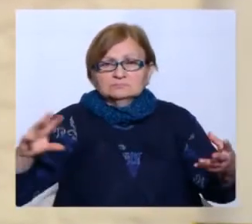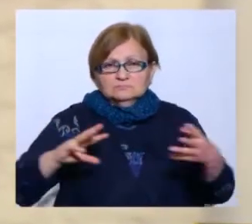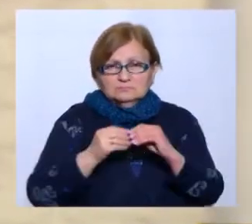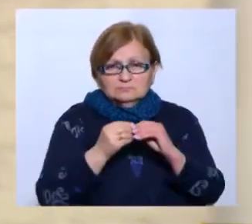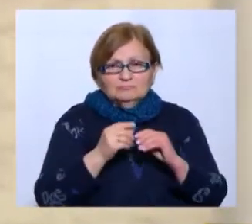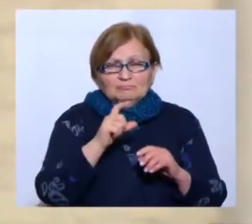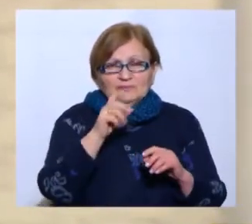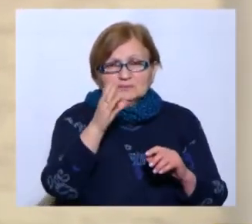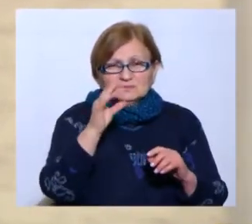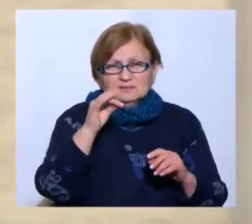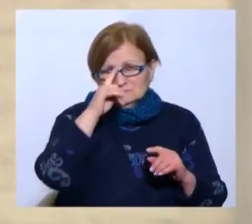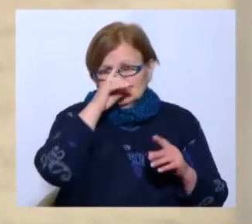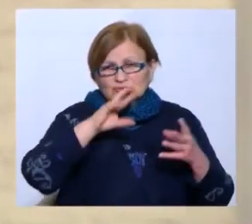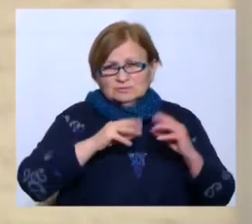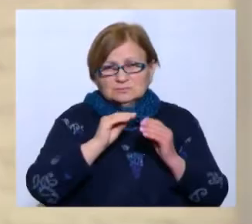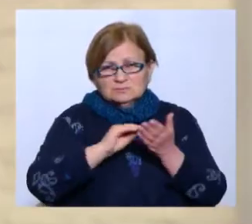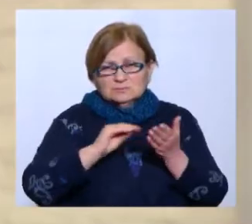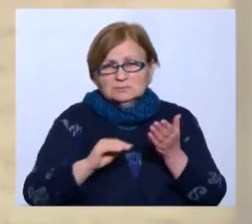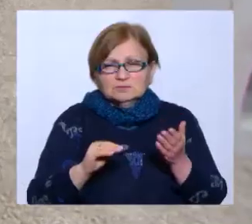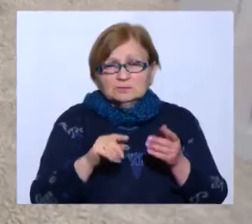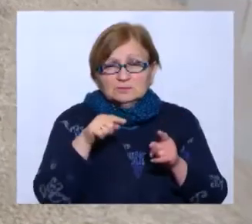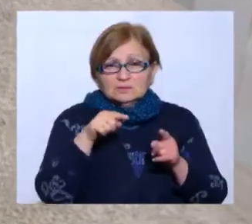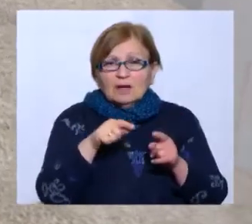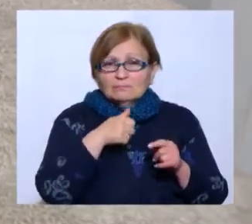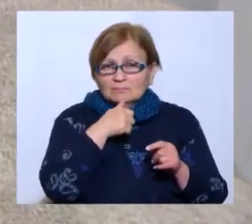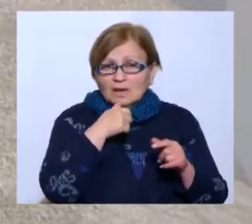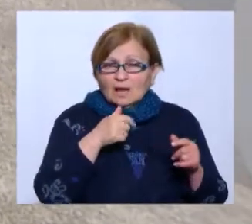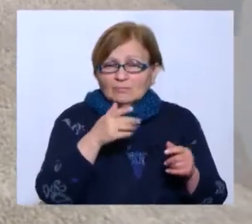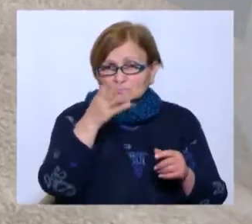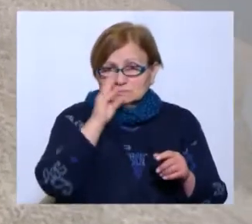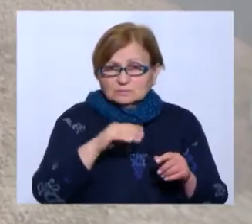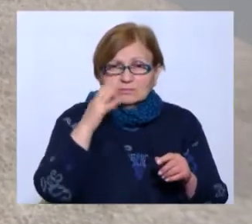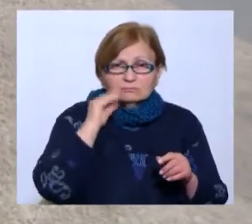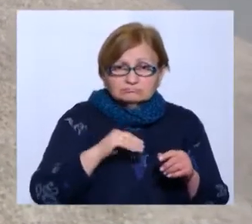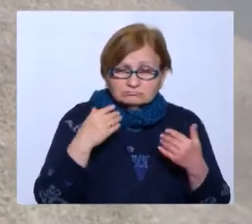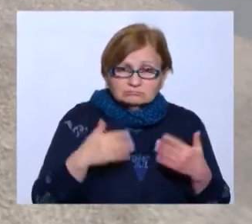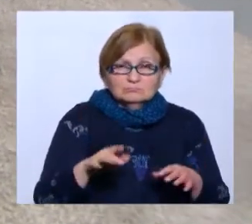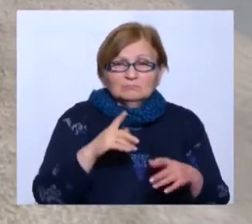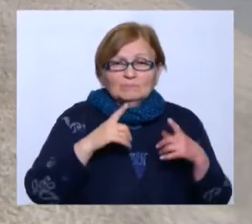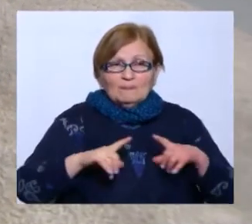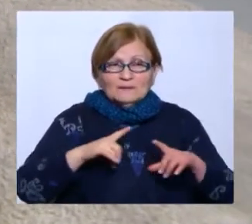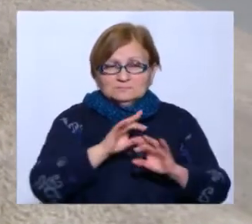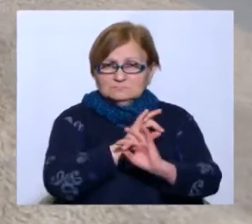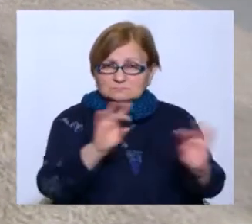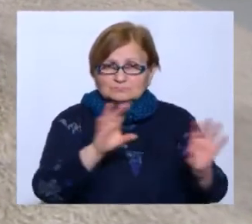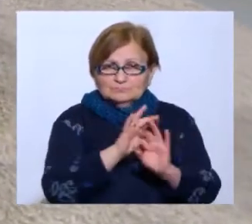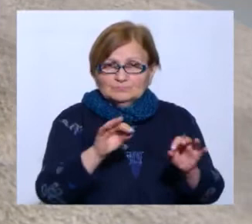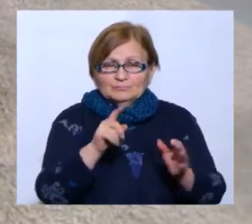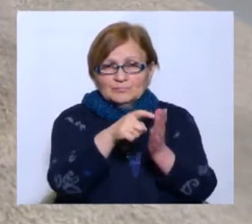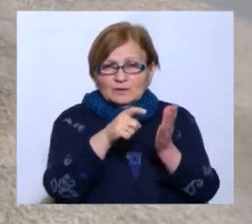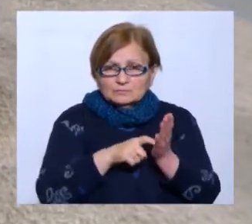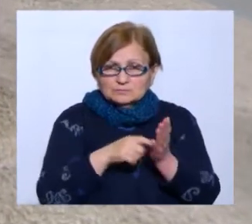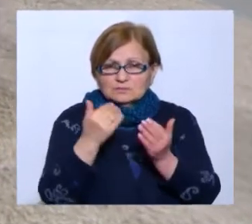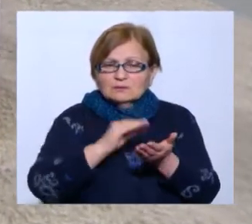შემაჯამებელი ესეს სტრუქტურას და ამ გამოცდილებით თუ კი თქვენს მასწავლებლებს გაუზიარებთ თქვენს